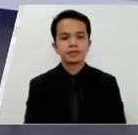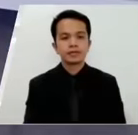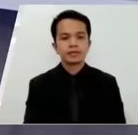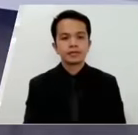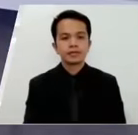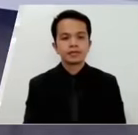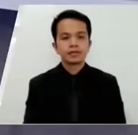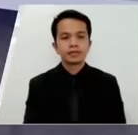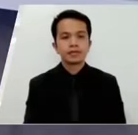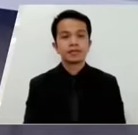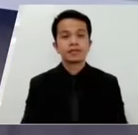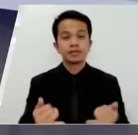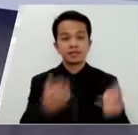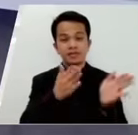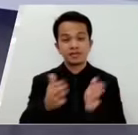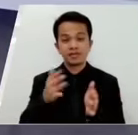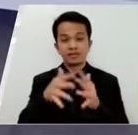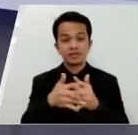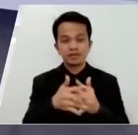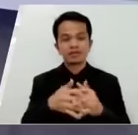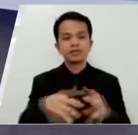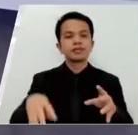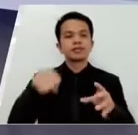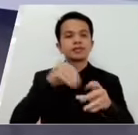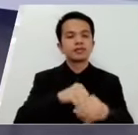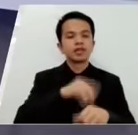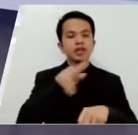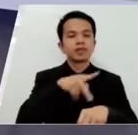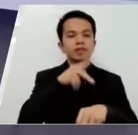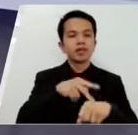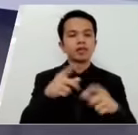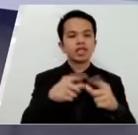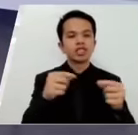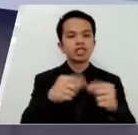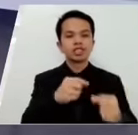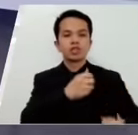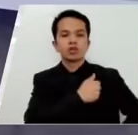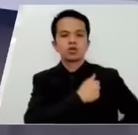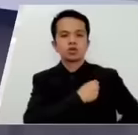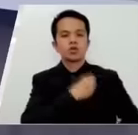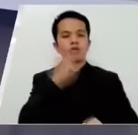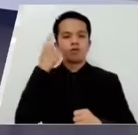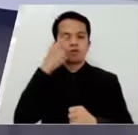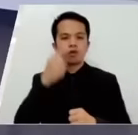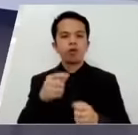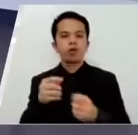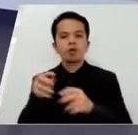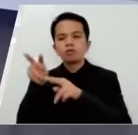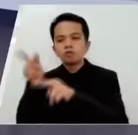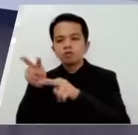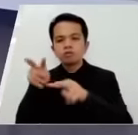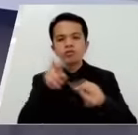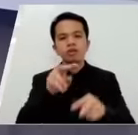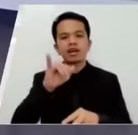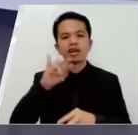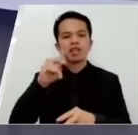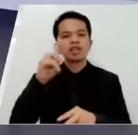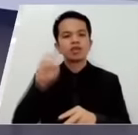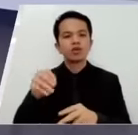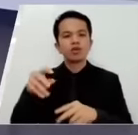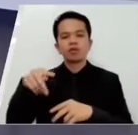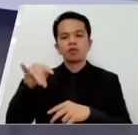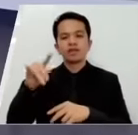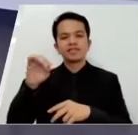Plano ng Amerika na isama ang mga miyembro ng Philippine at Japan Coast Guard sa kanilang pagpapatrulya sa Indo-Pacific ngayong taon. Sa